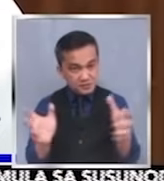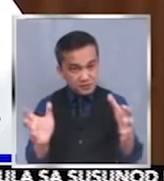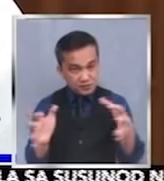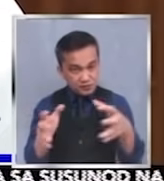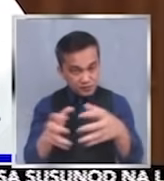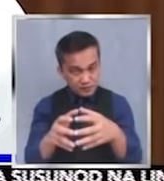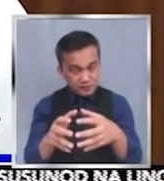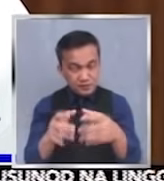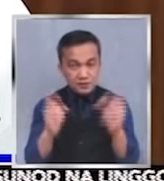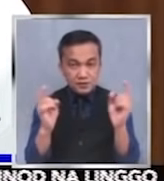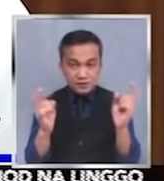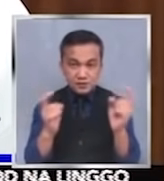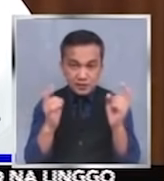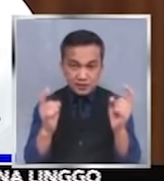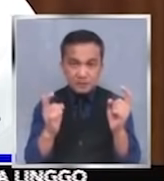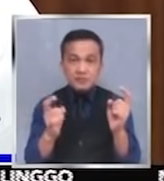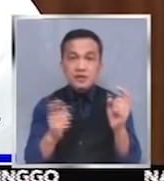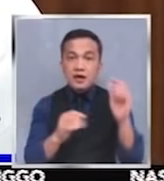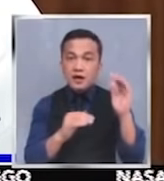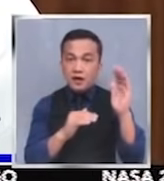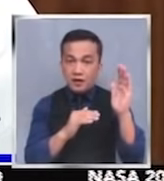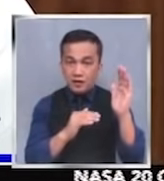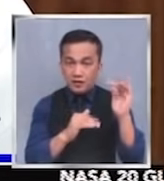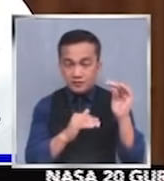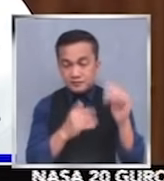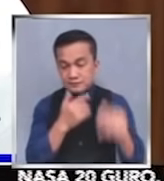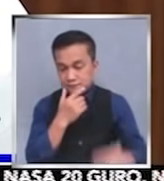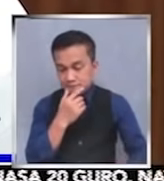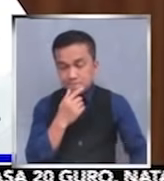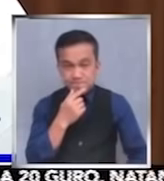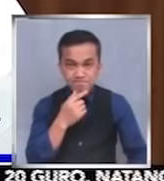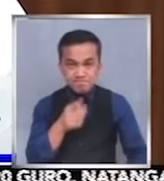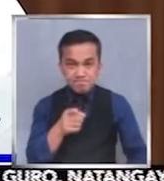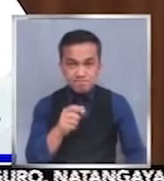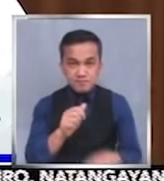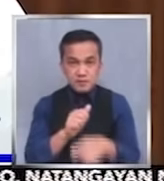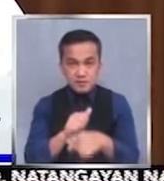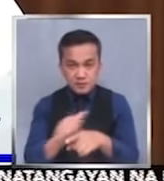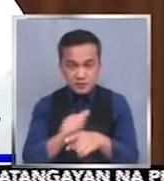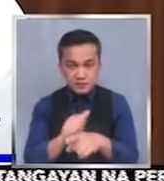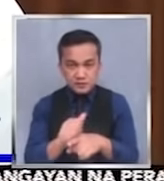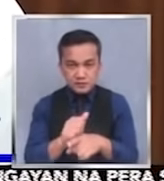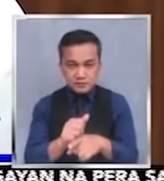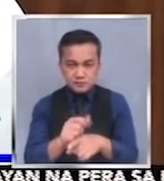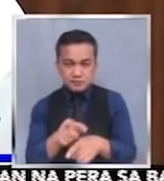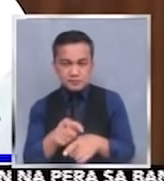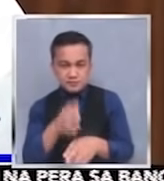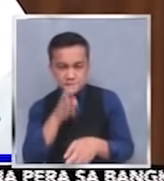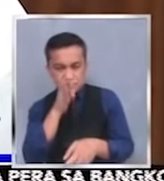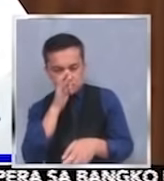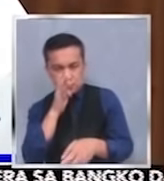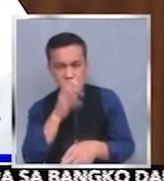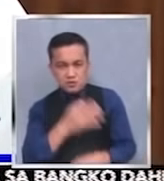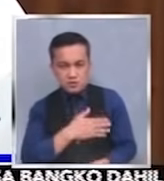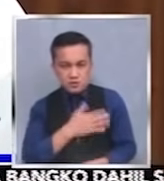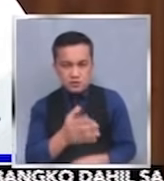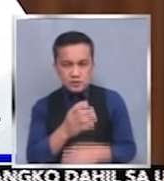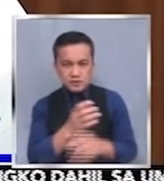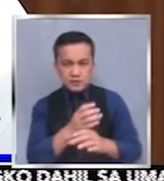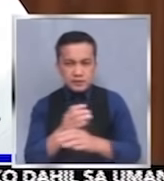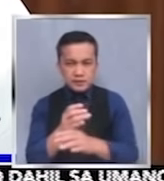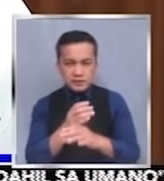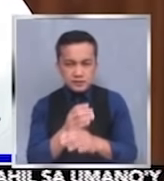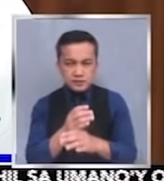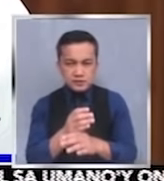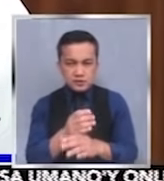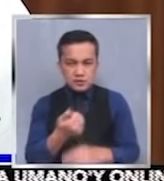celebrate, and I hope they will also practice due diligence, kusang pag-iingat at kusang